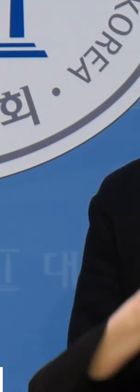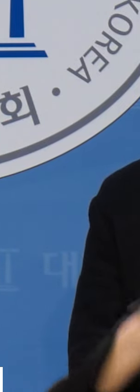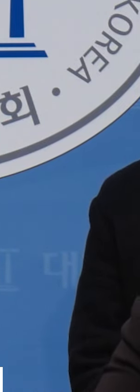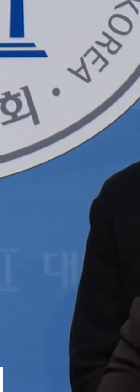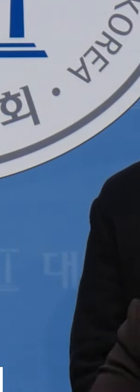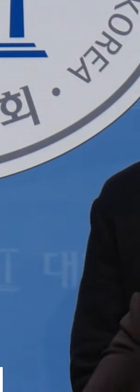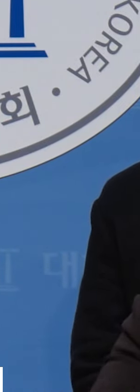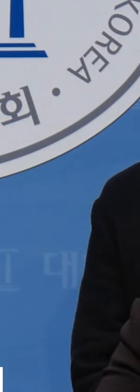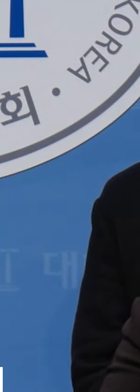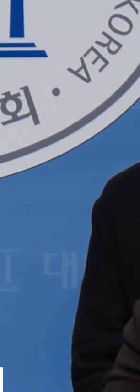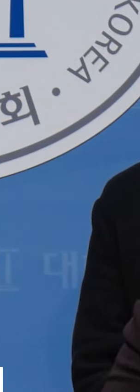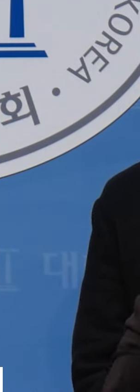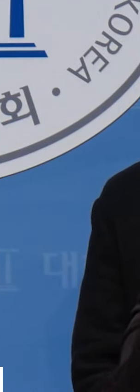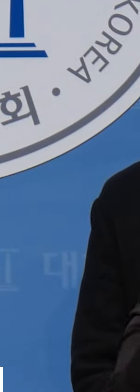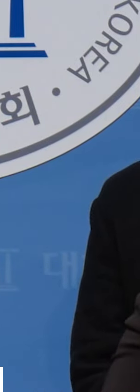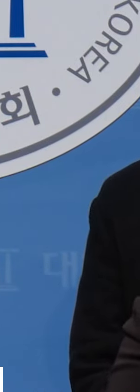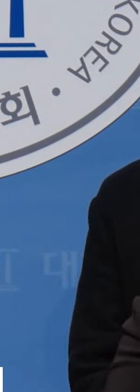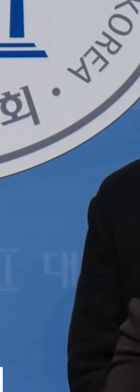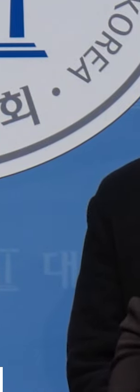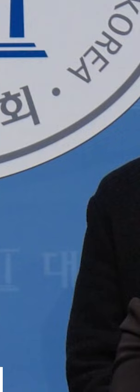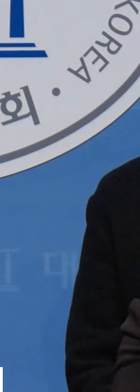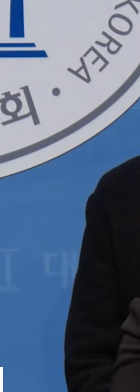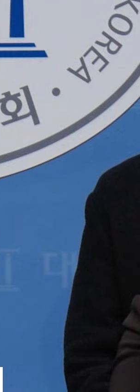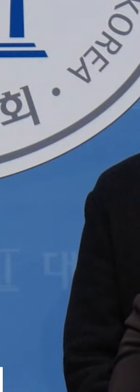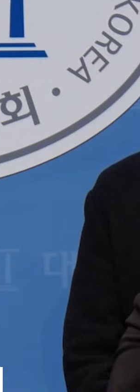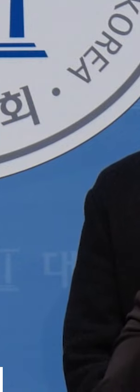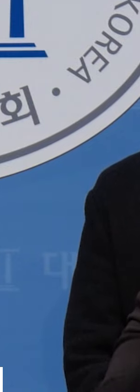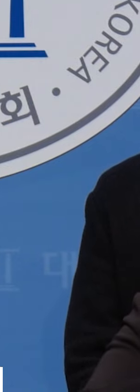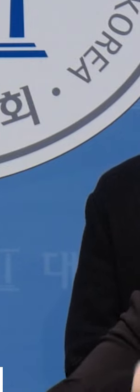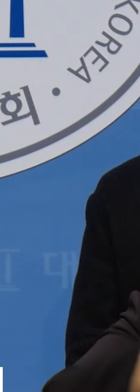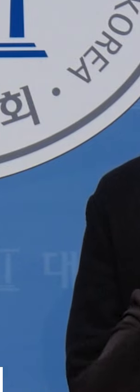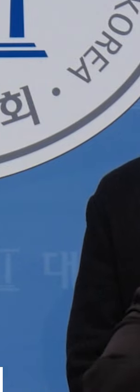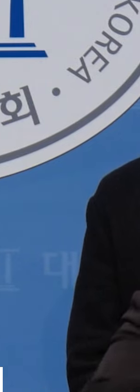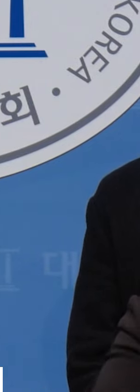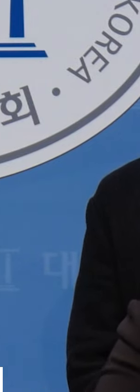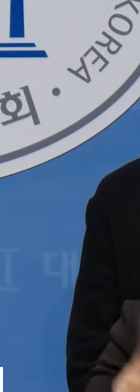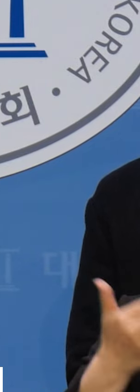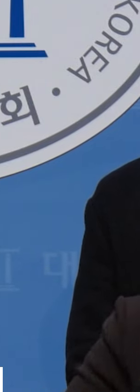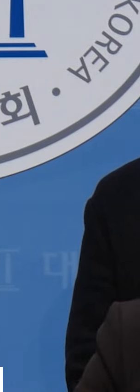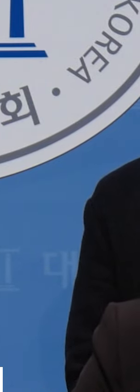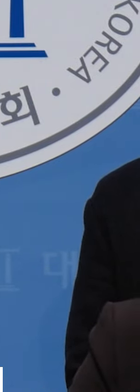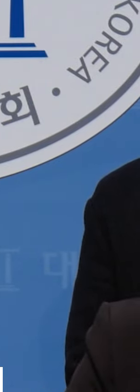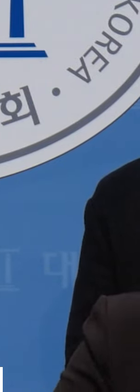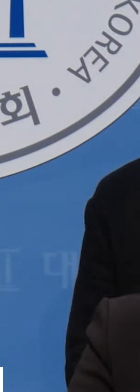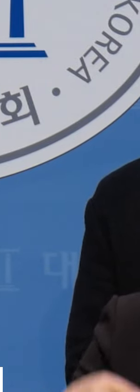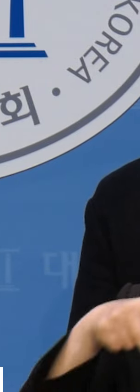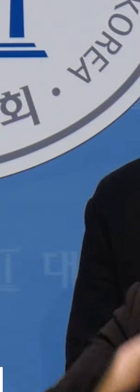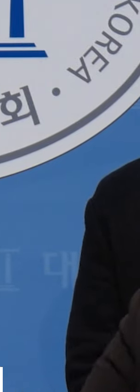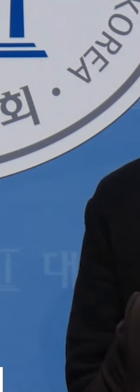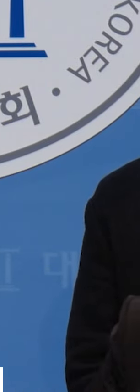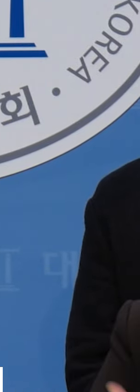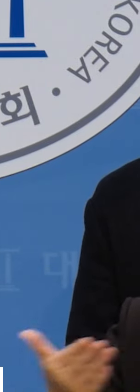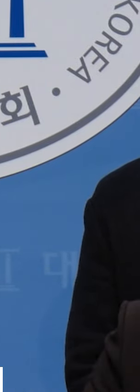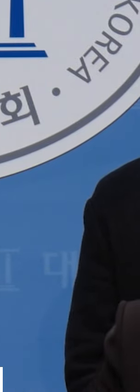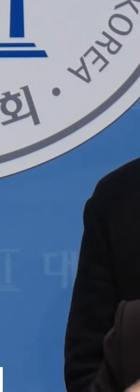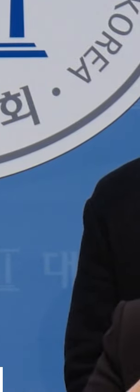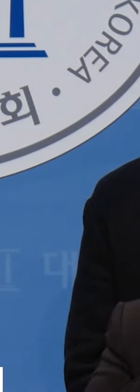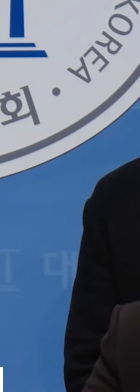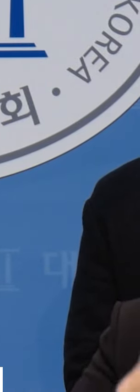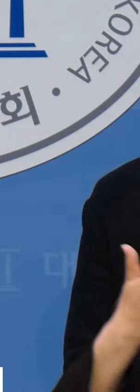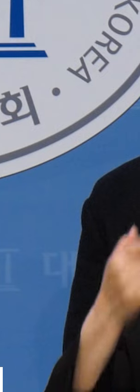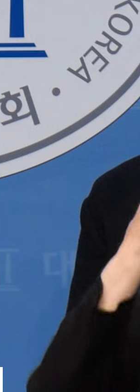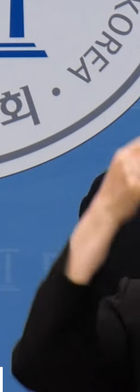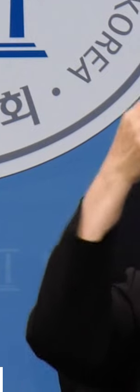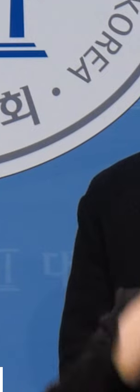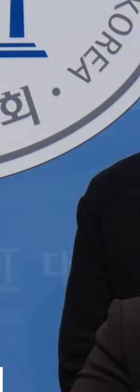통해 헌법에 명시된 민주공화국이 될 수 있었습니다. 이 자리에선 저희는 그 숭고한 희생을